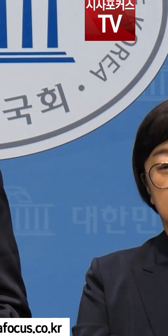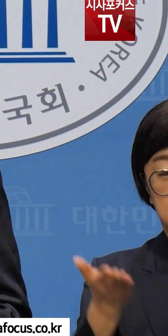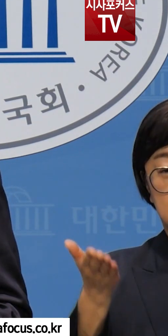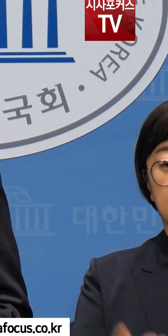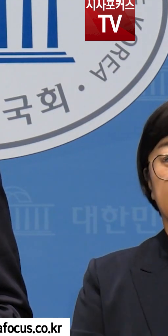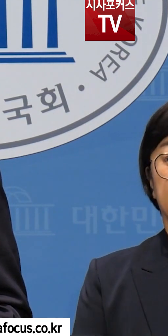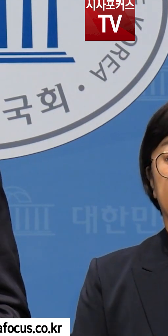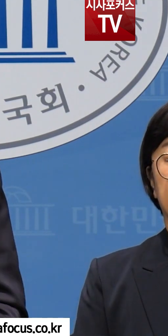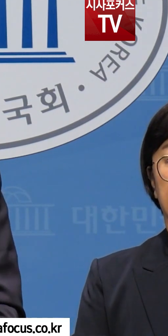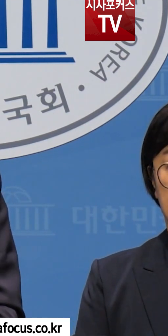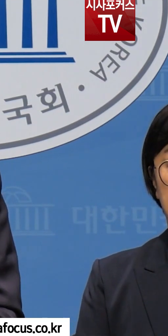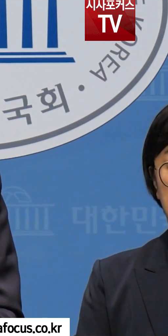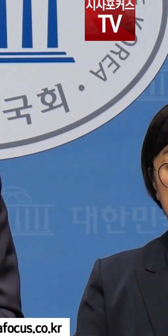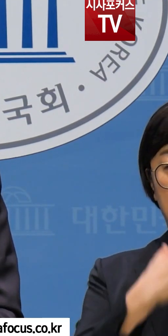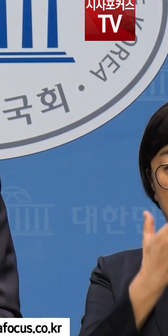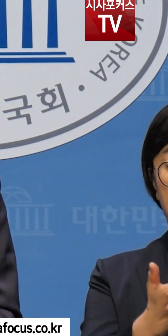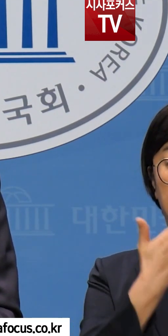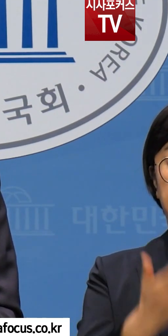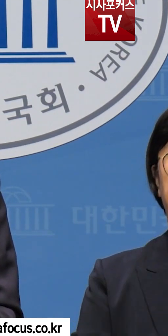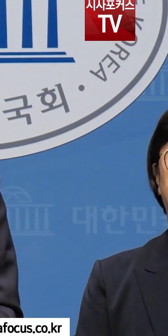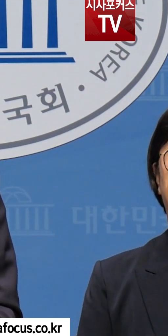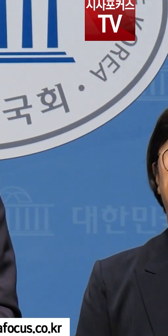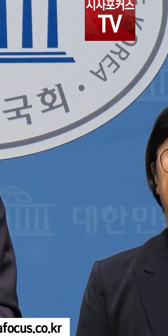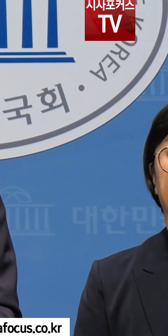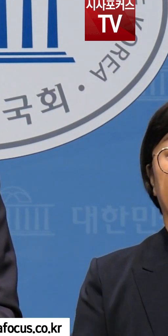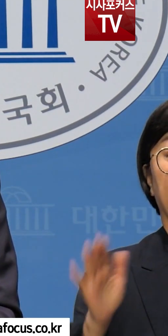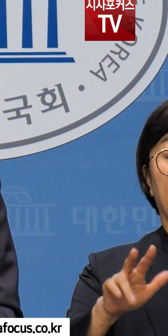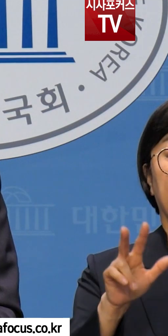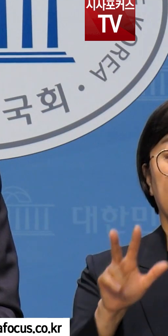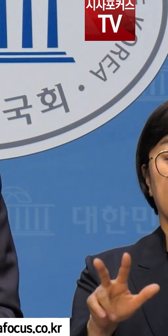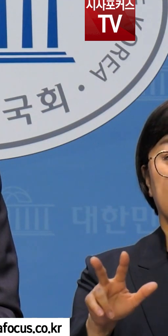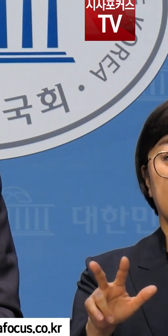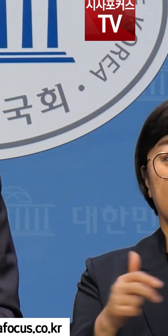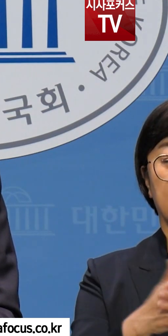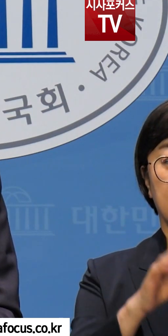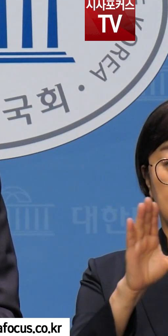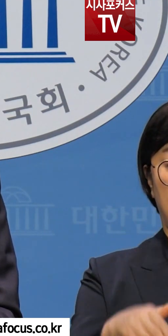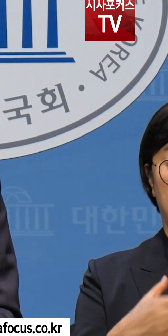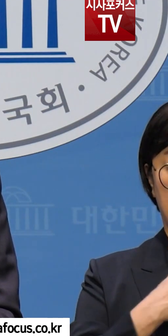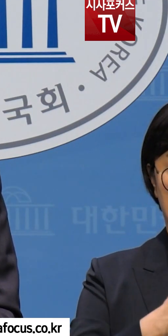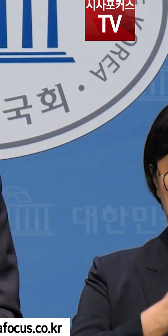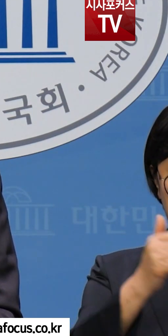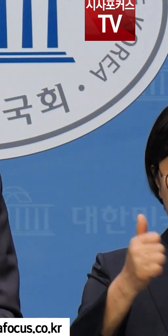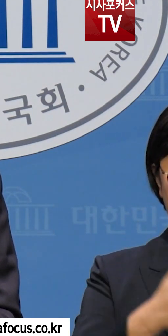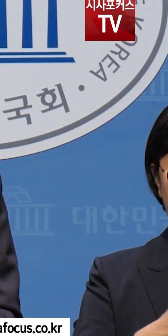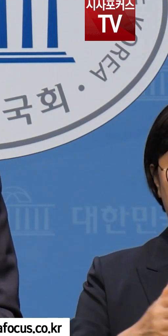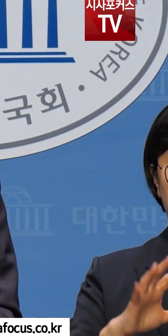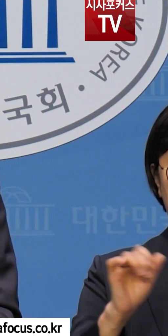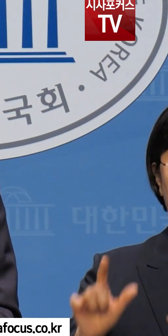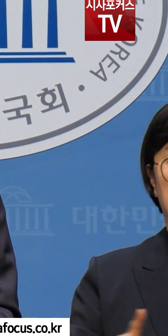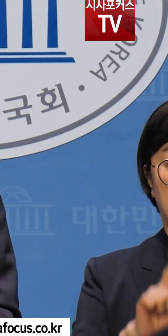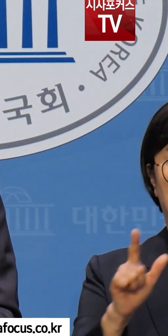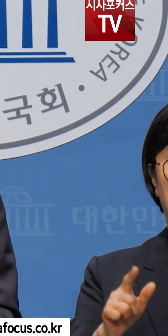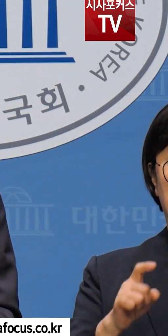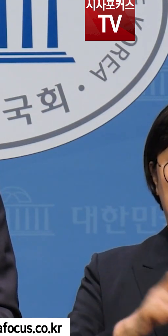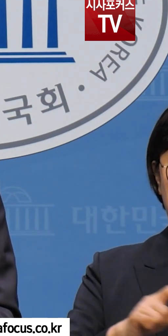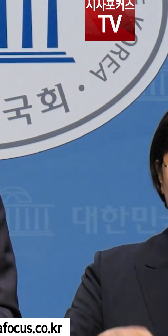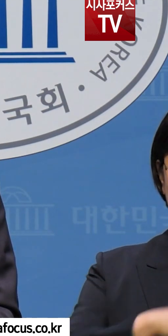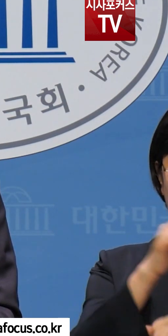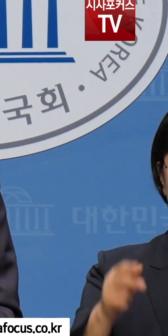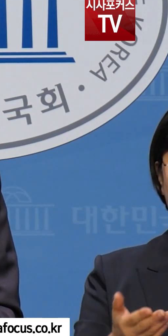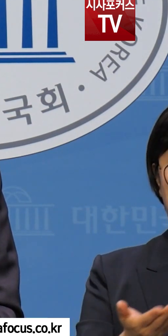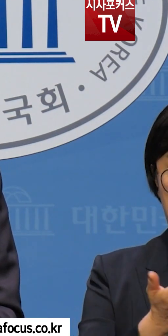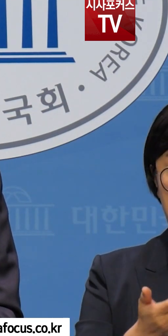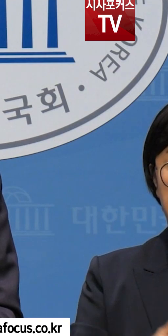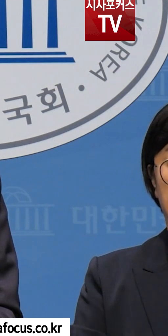양보는 100번이라도 할 수 있습니다. 그러나 지금 시기는 위기를 넘어서 민생 비상사태에 준하고